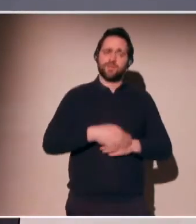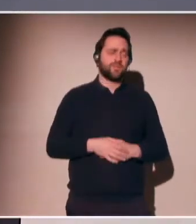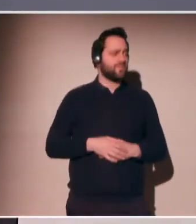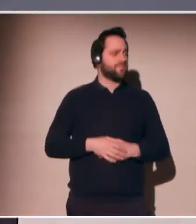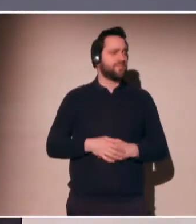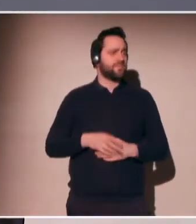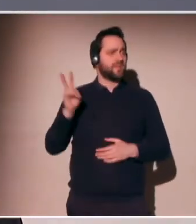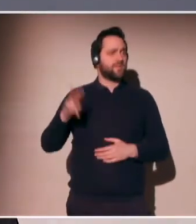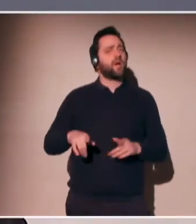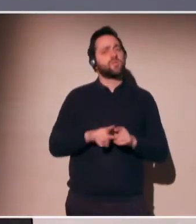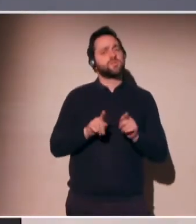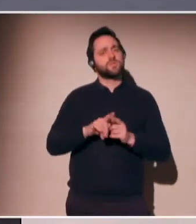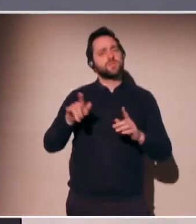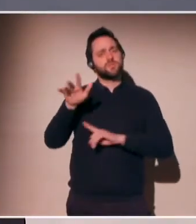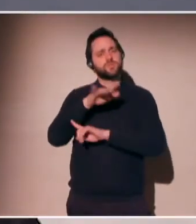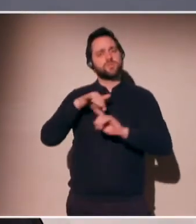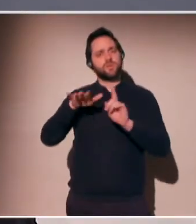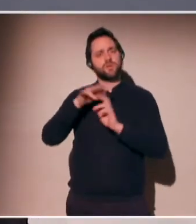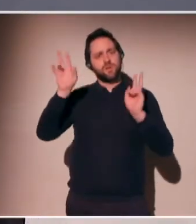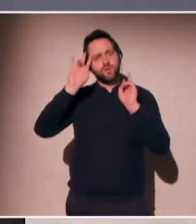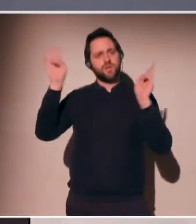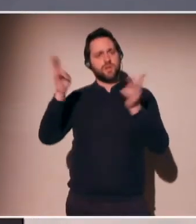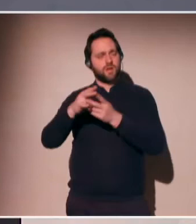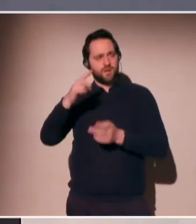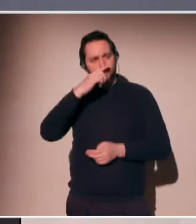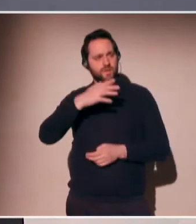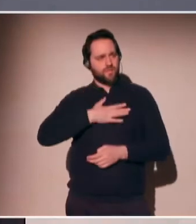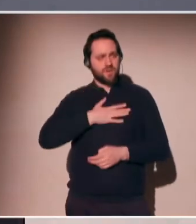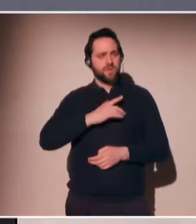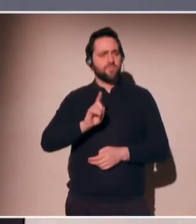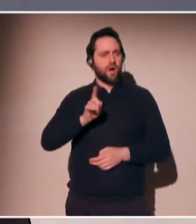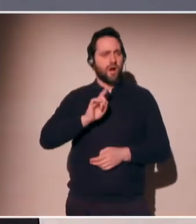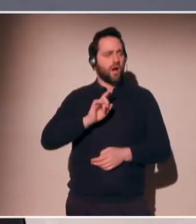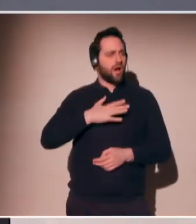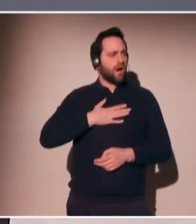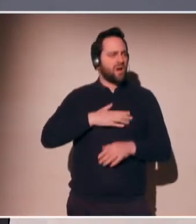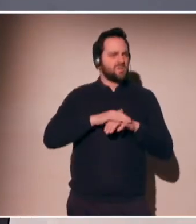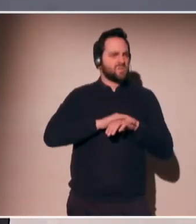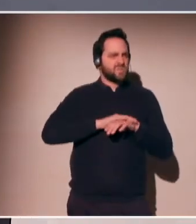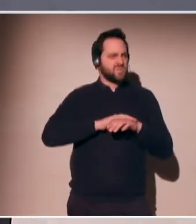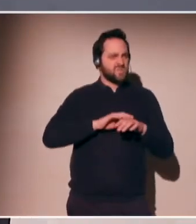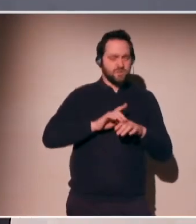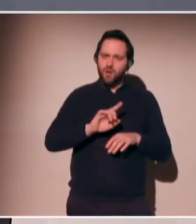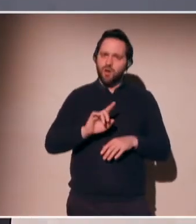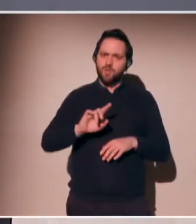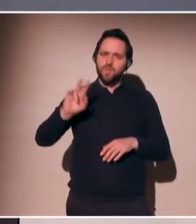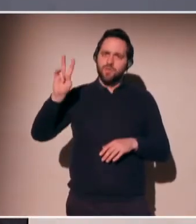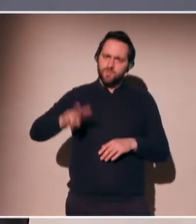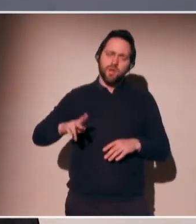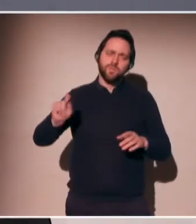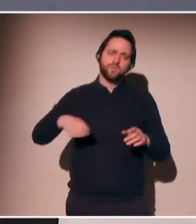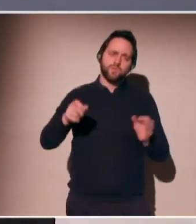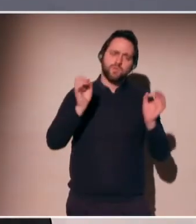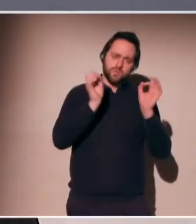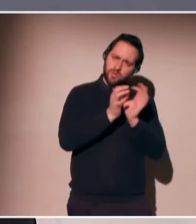général, il me semble que c'est un modèle, et je dis ça de façon non idéologique, il peut y avoir quelques cas où des licences propriétaires sont tout à fait nécessaires, mais je